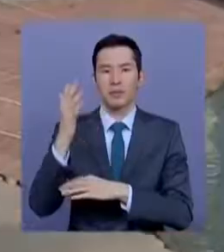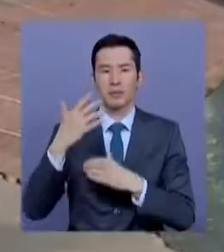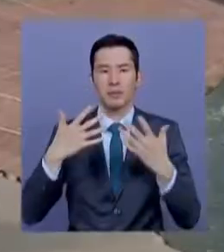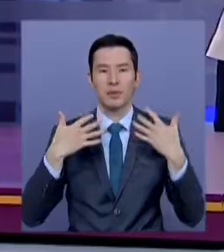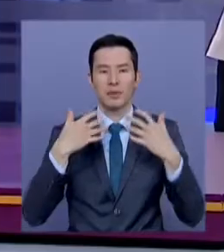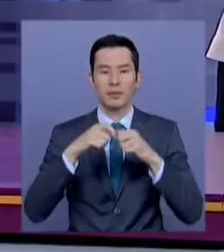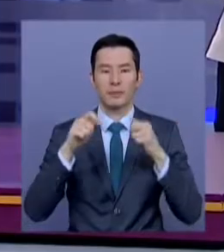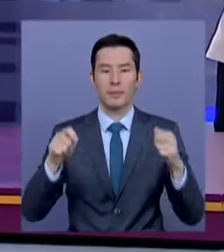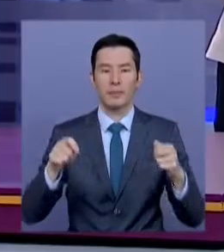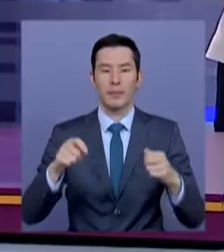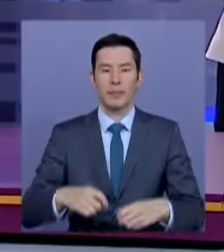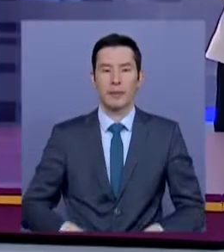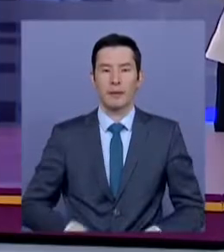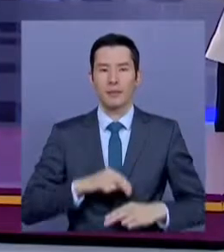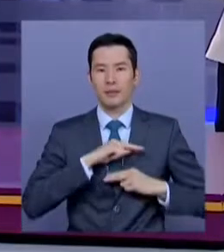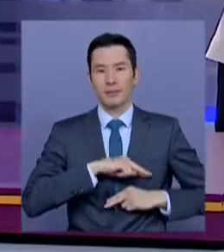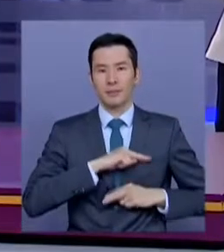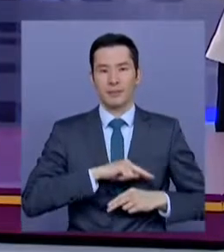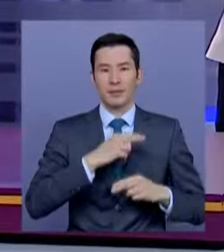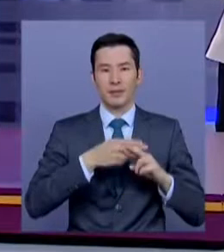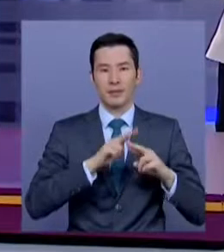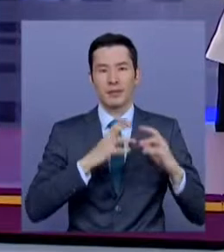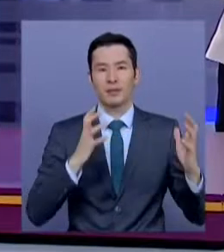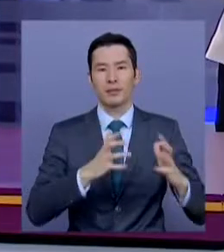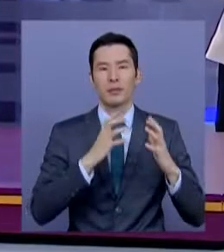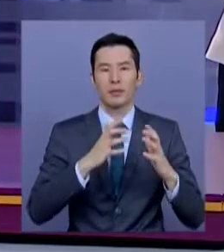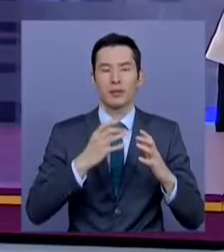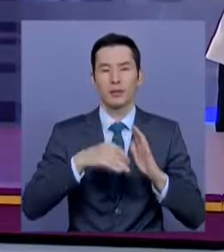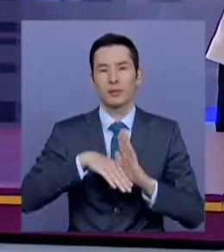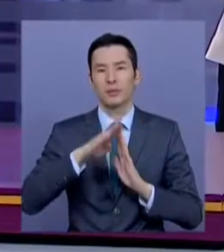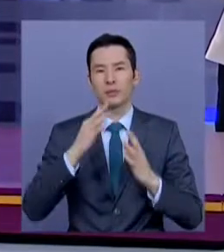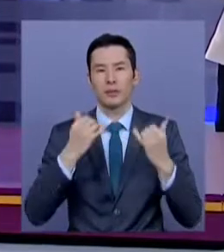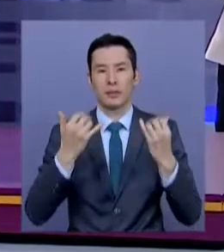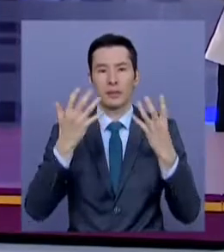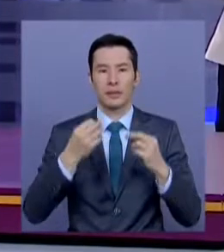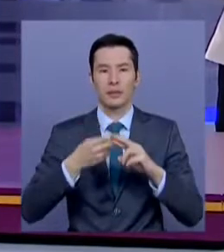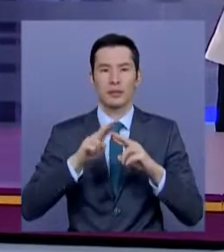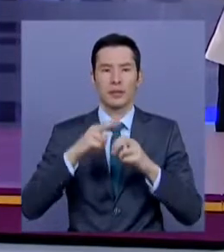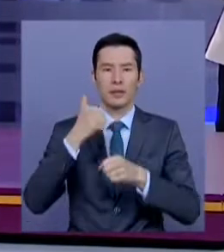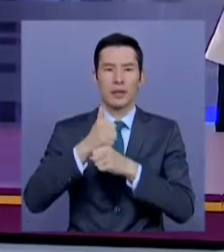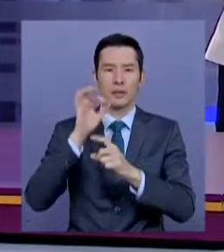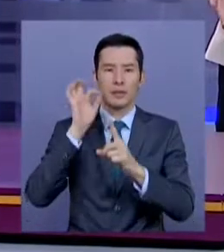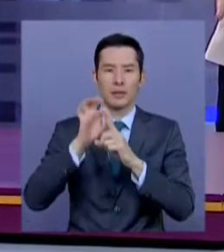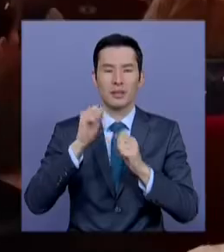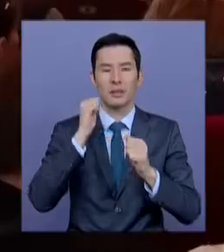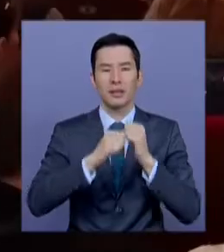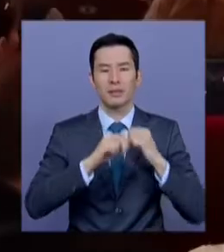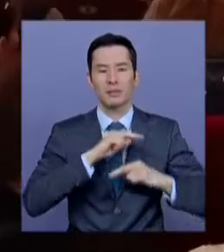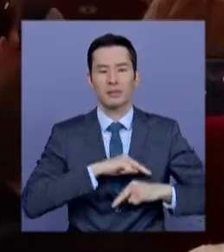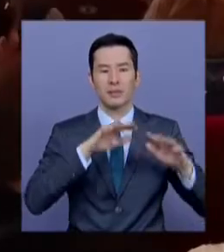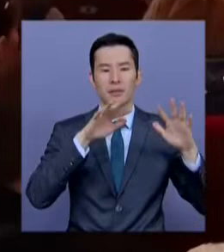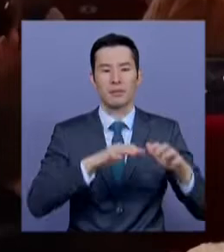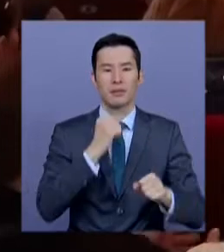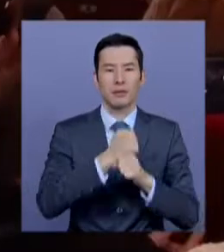айналған. Еңбек қауіпсіздігін сақтай отырып, өнімділікті арттыру бүгінгі күннің басты талабы. Қазір әрбір кәсіпорын қолмен істелінетін